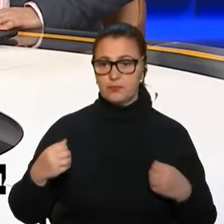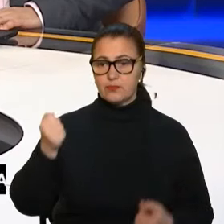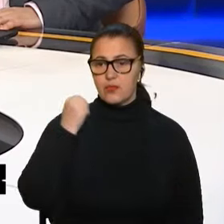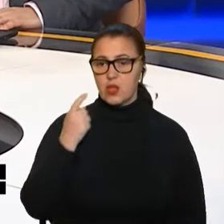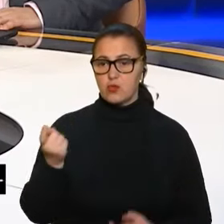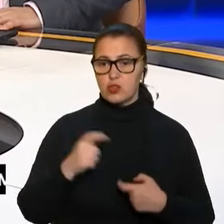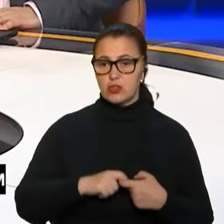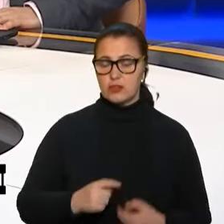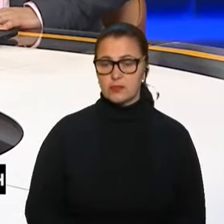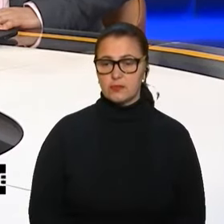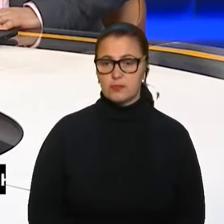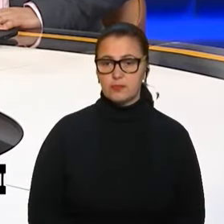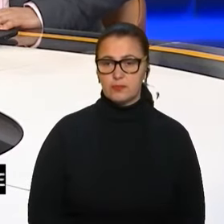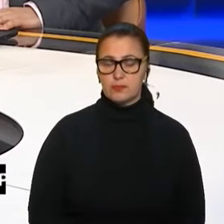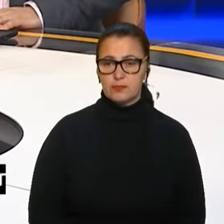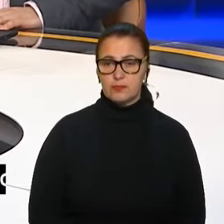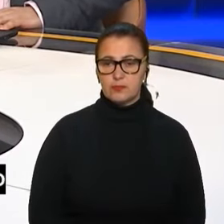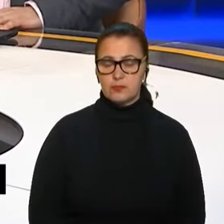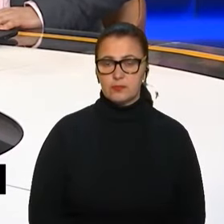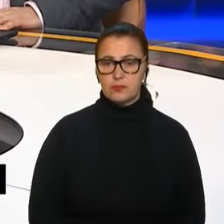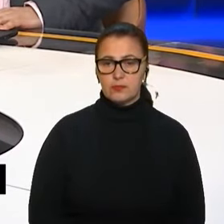долучилися.